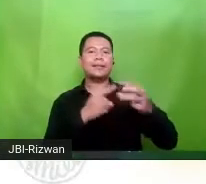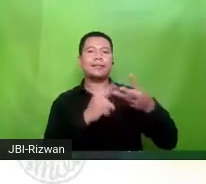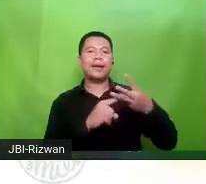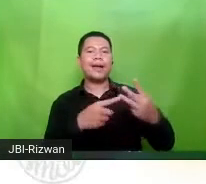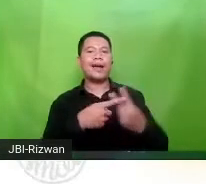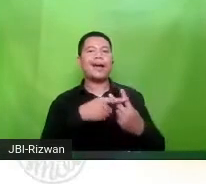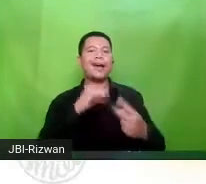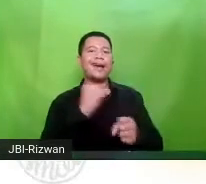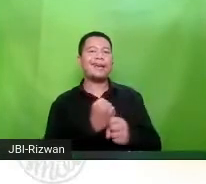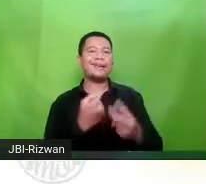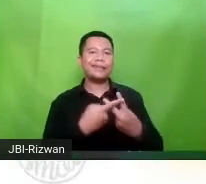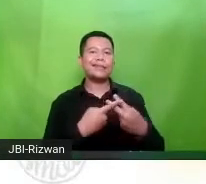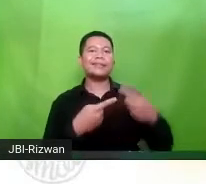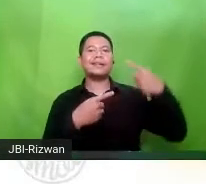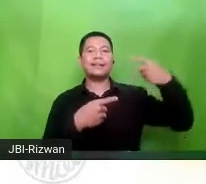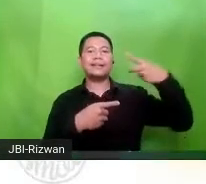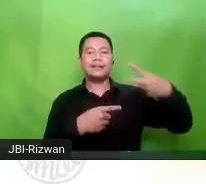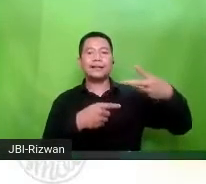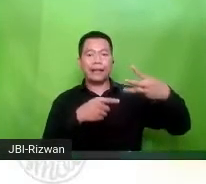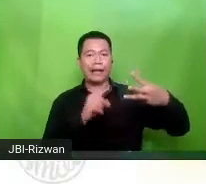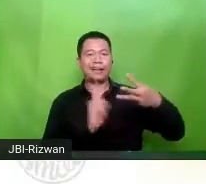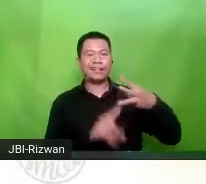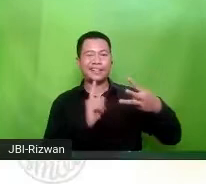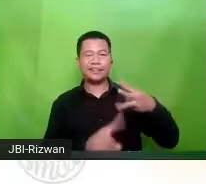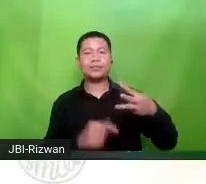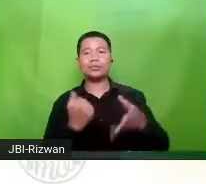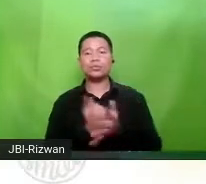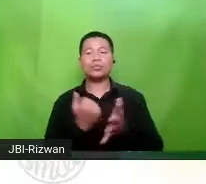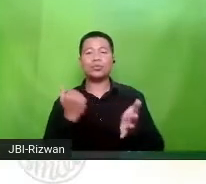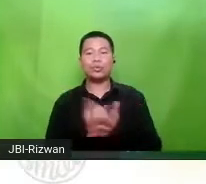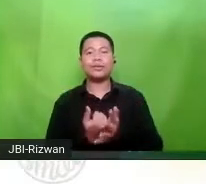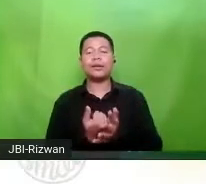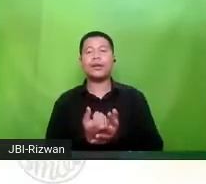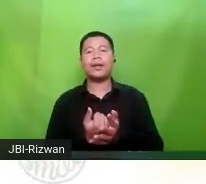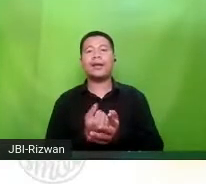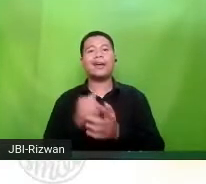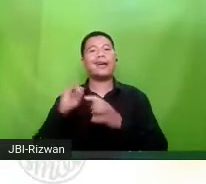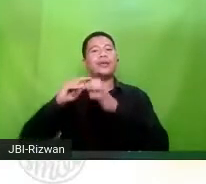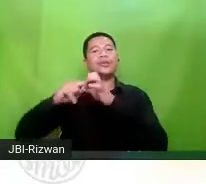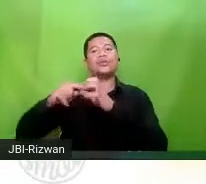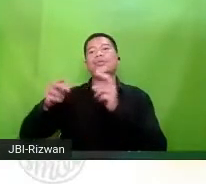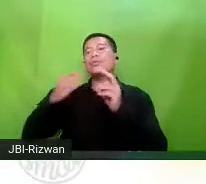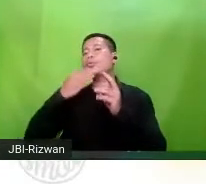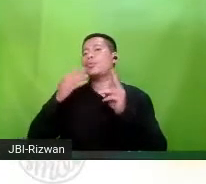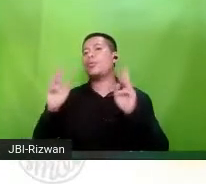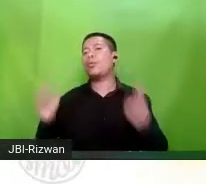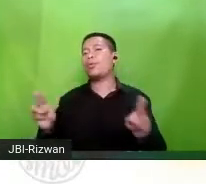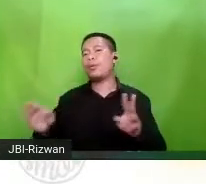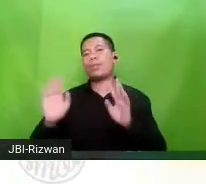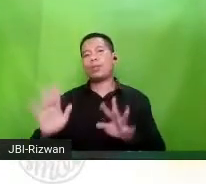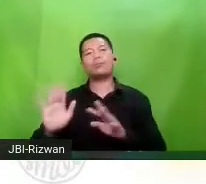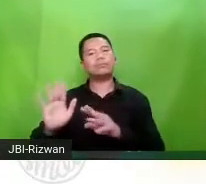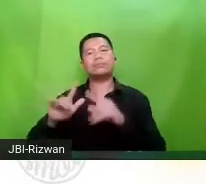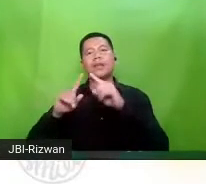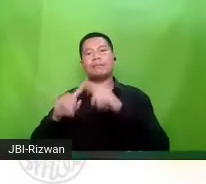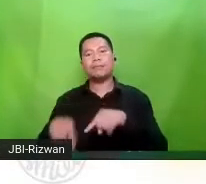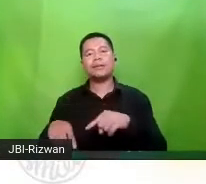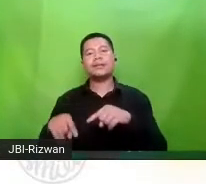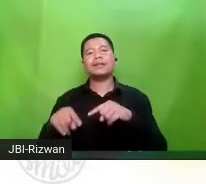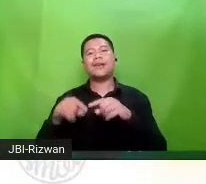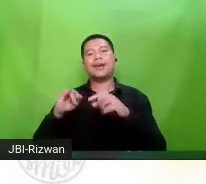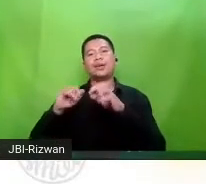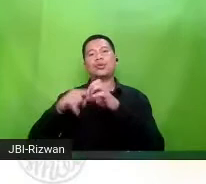high functioning sekalipun sebetulnya tidak berada pada posisi IQ normal. Ya. Berada pada posisi IQ 70